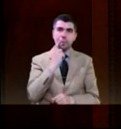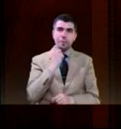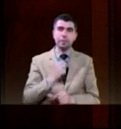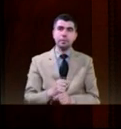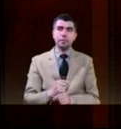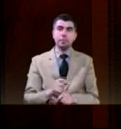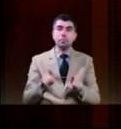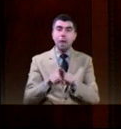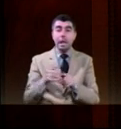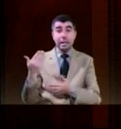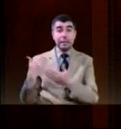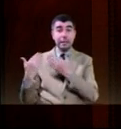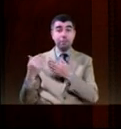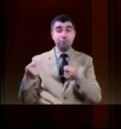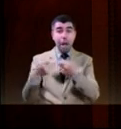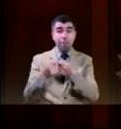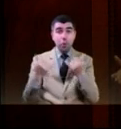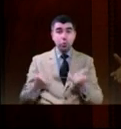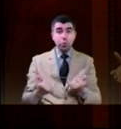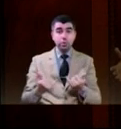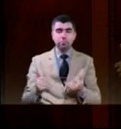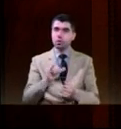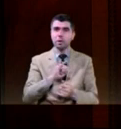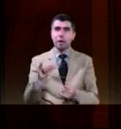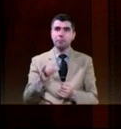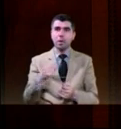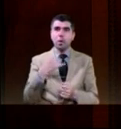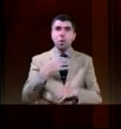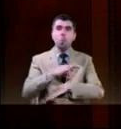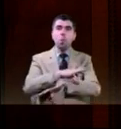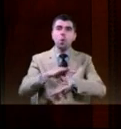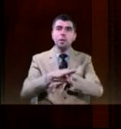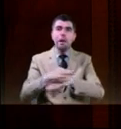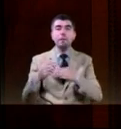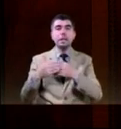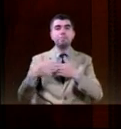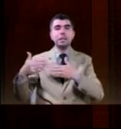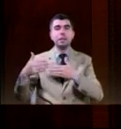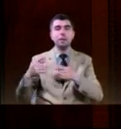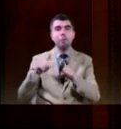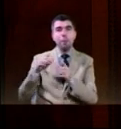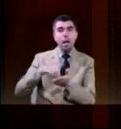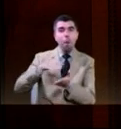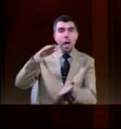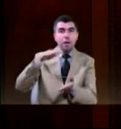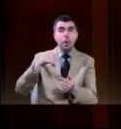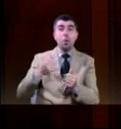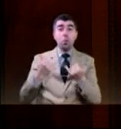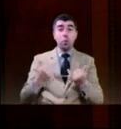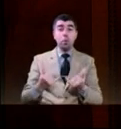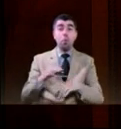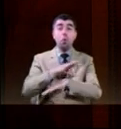ما بقاتش الظروف هي هذيك، لأنه كان العدد ديال التوظيف كان كبير، واللي كيخرج للتقاعد قليل. اليوم التوظيف اللي